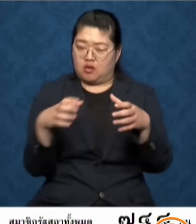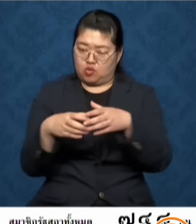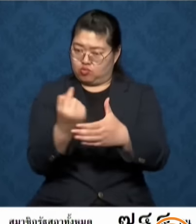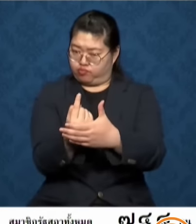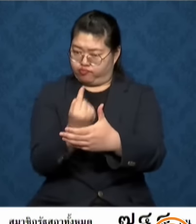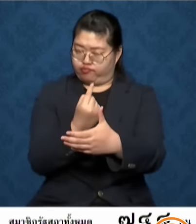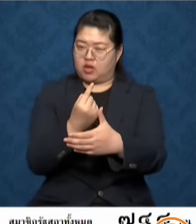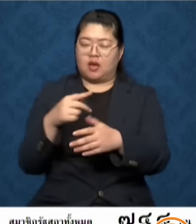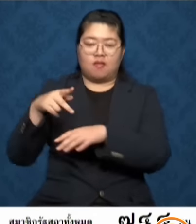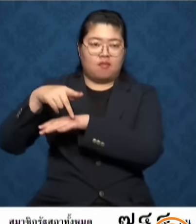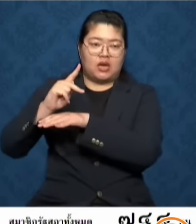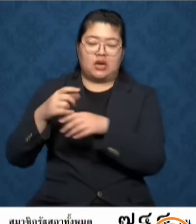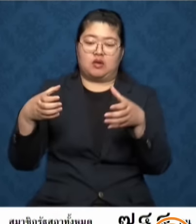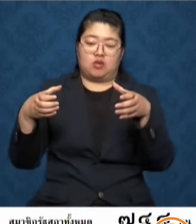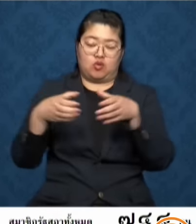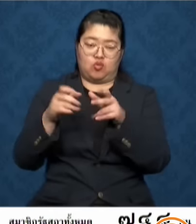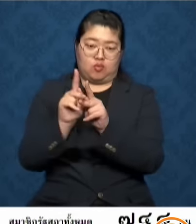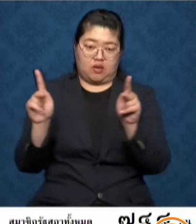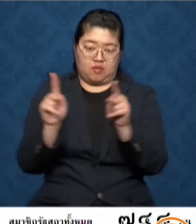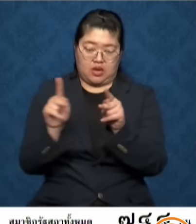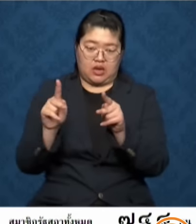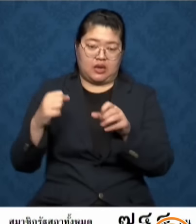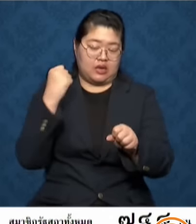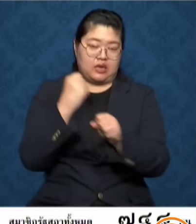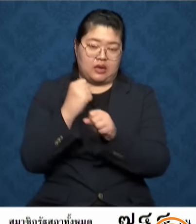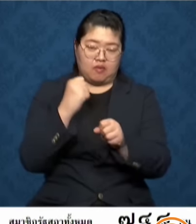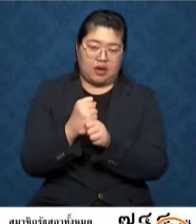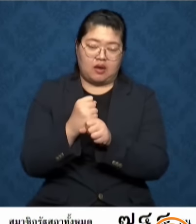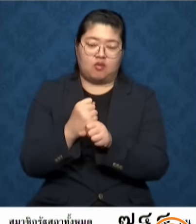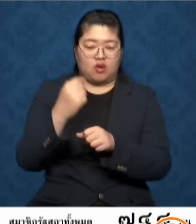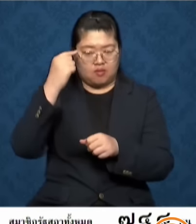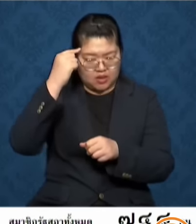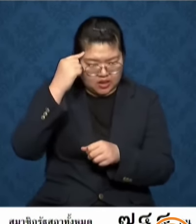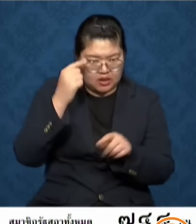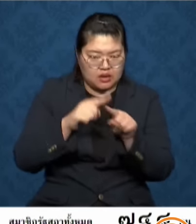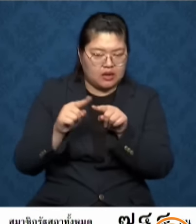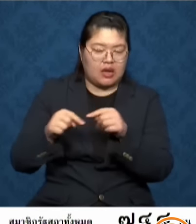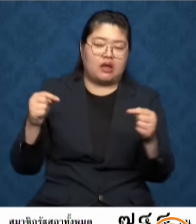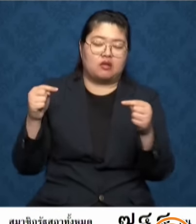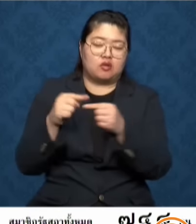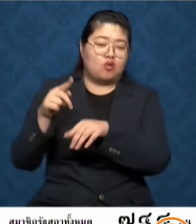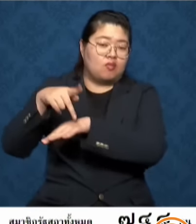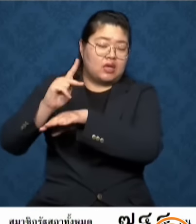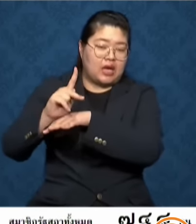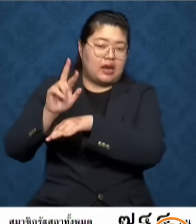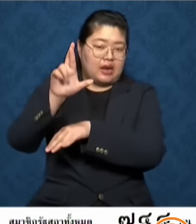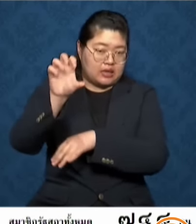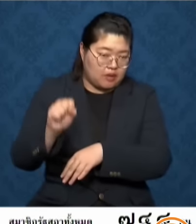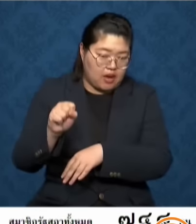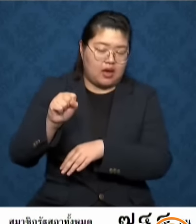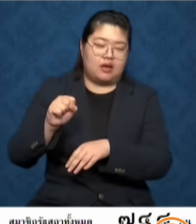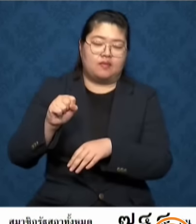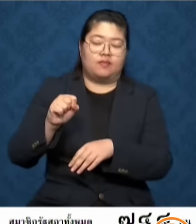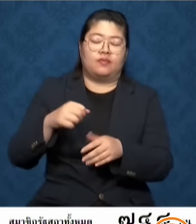ขมาครับที่มชื่อแต่ว่า คณะกรมการรประสารงานและเสนอความเห็นเพาประก็บการพิชนาวินยชัย รธภาและประทศัคุณเแนรศั nur